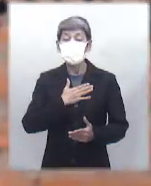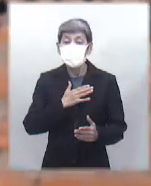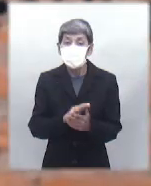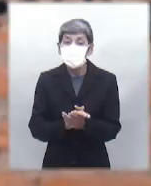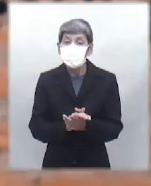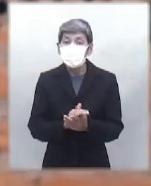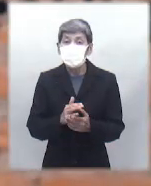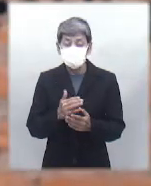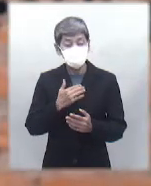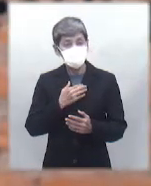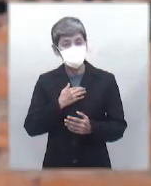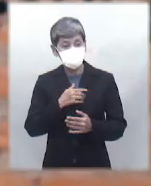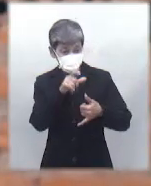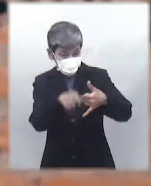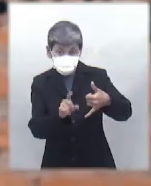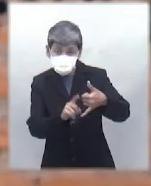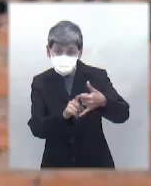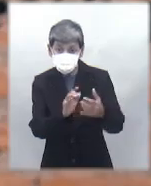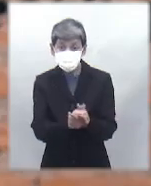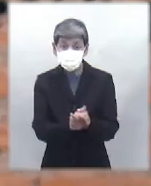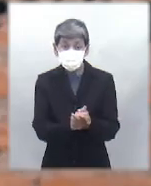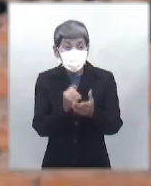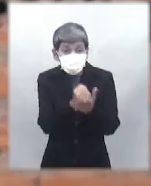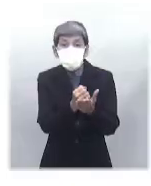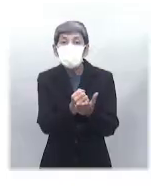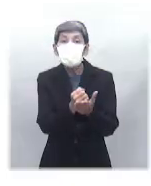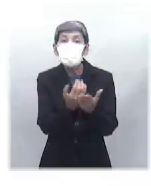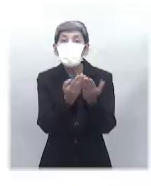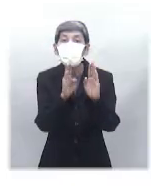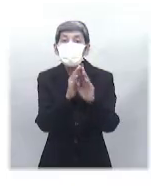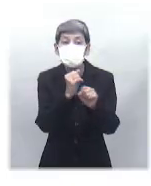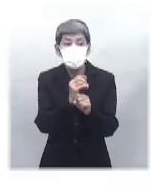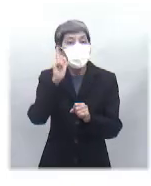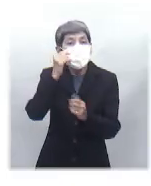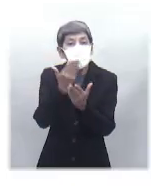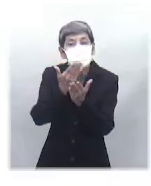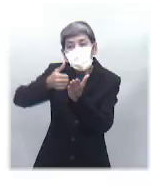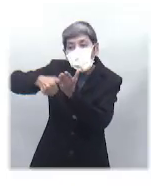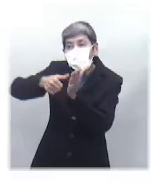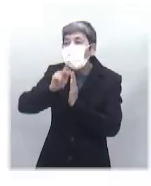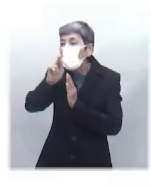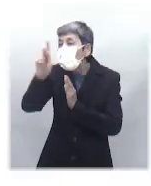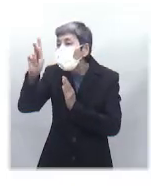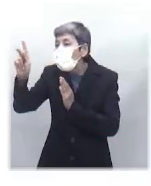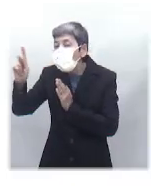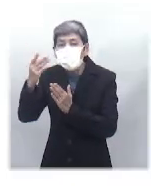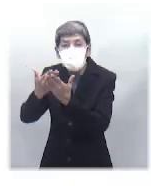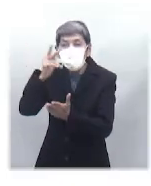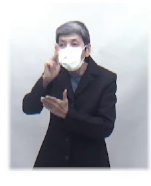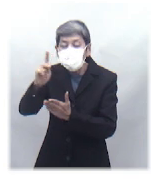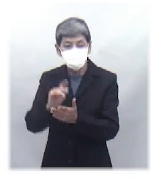ว่าเฮ้ยน้องคนเนี้ยปลดหนี้ให้กับที่บ้านแม่ไปกู้เงินนอกระบบมา